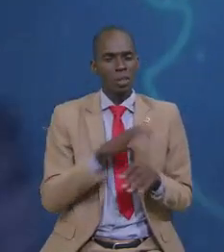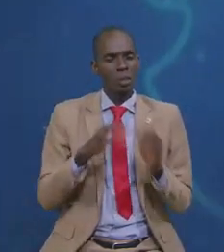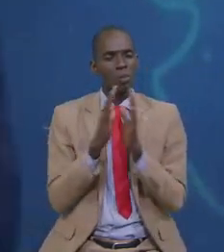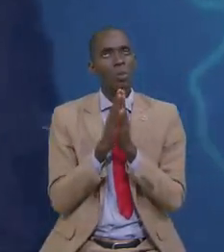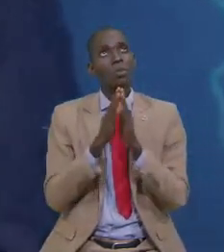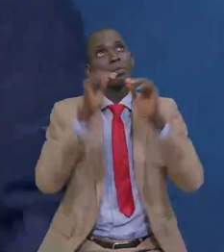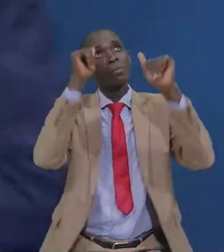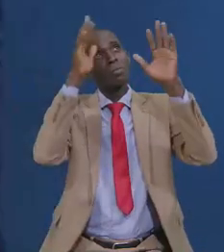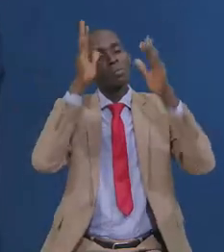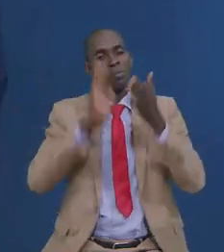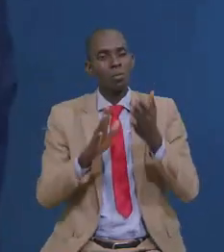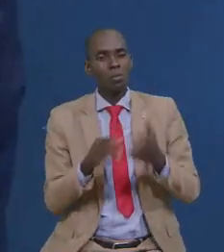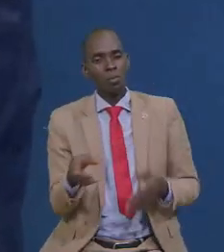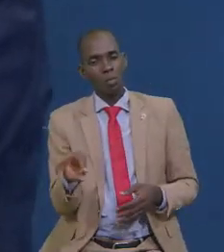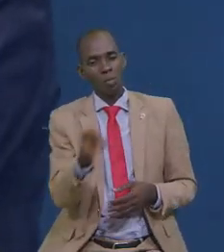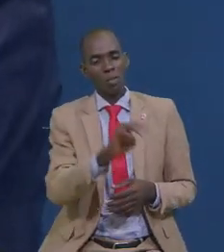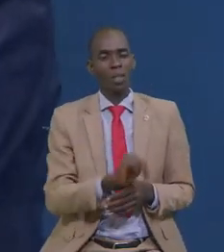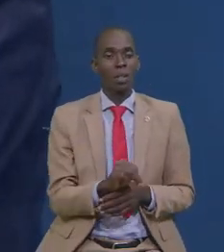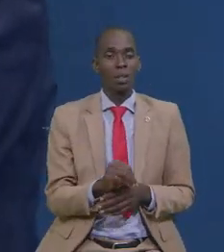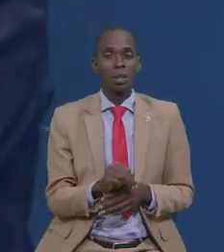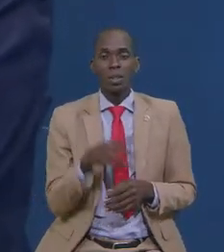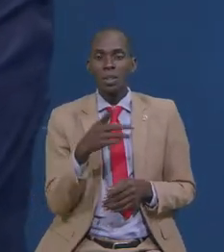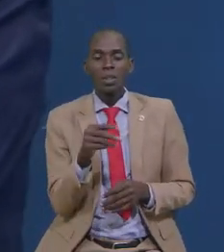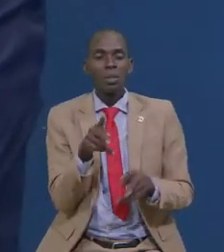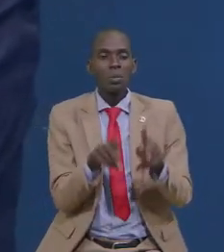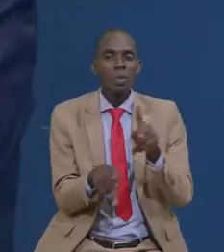paix, pardonne-leur. Tous ces gens-là,